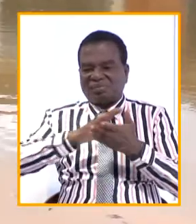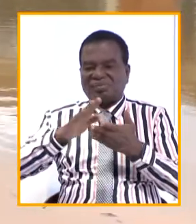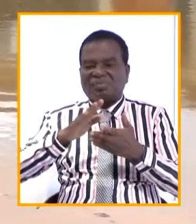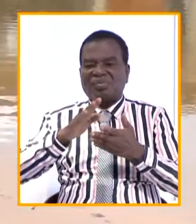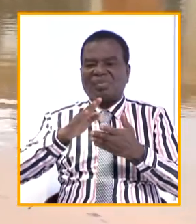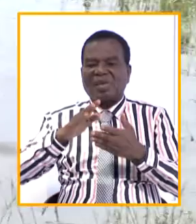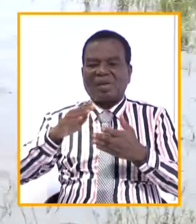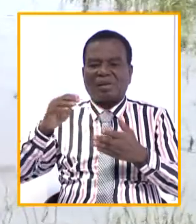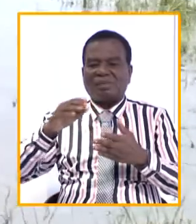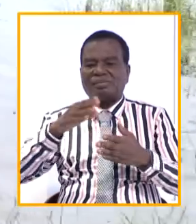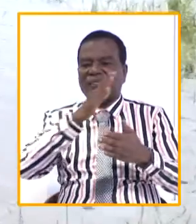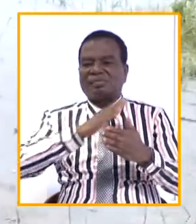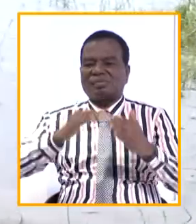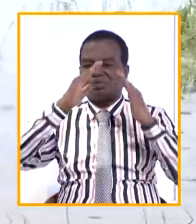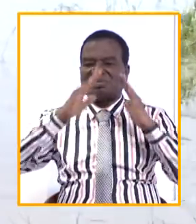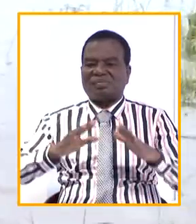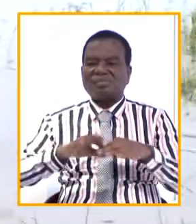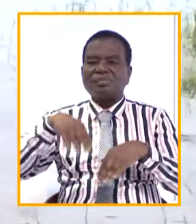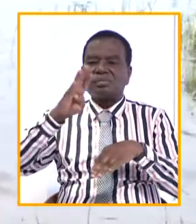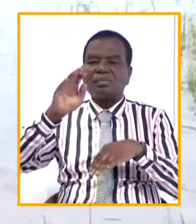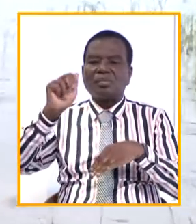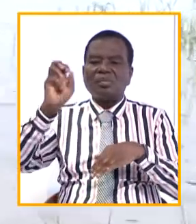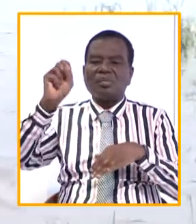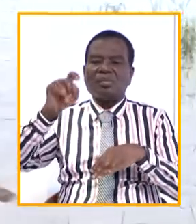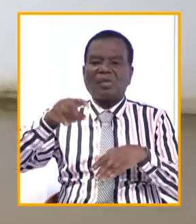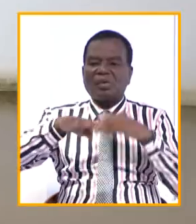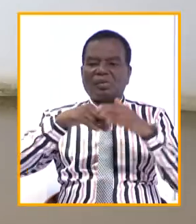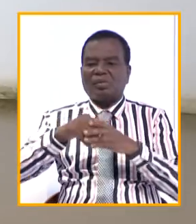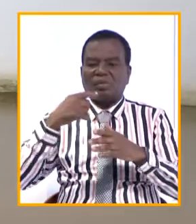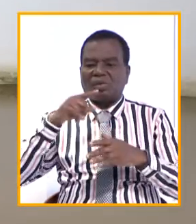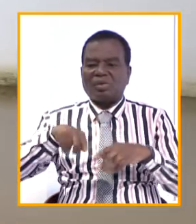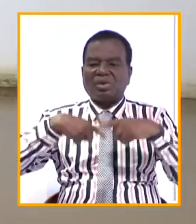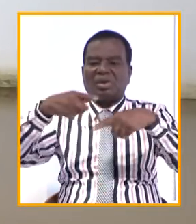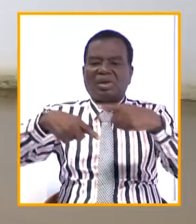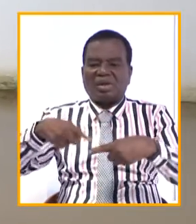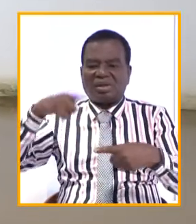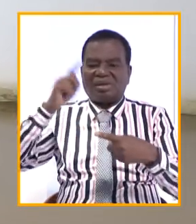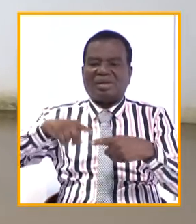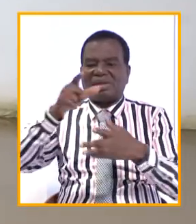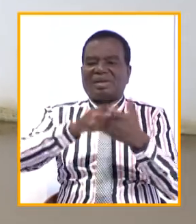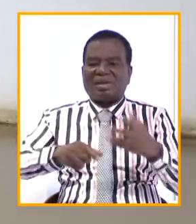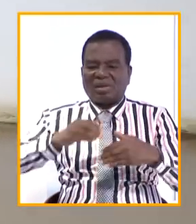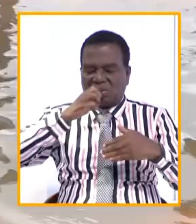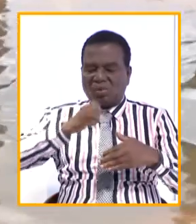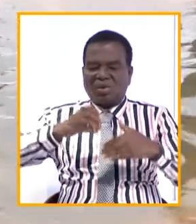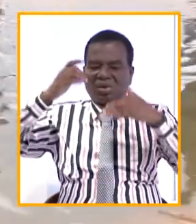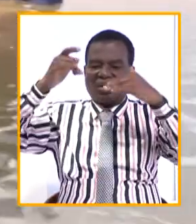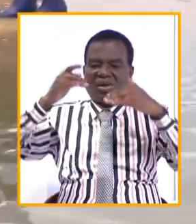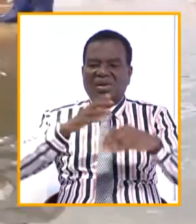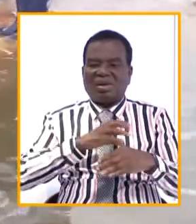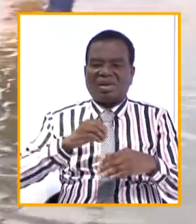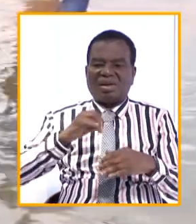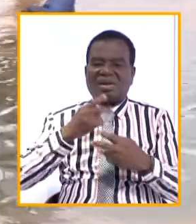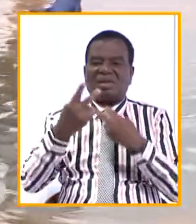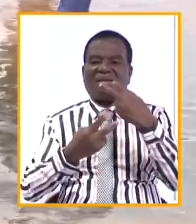Salubrité et le maire de Grand Bassam, tous se sont rendus dans les différents quartiers inondés de Grand Bassam. Bottes aux pieds,